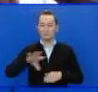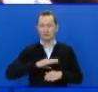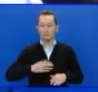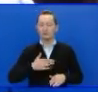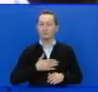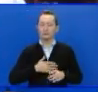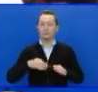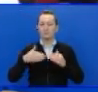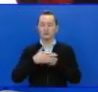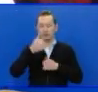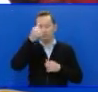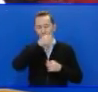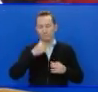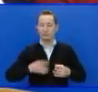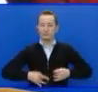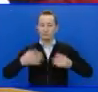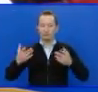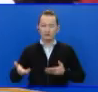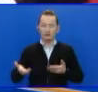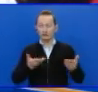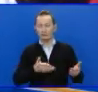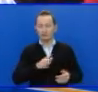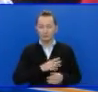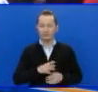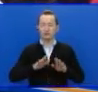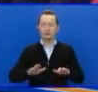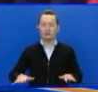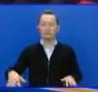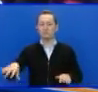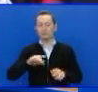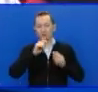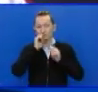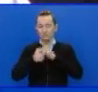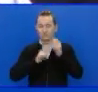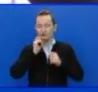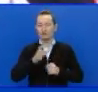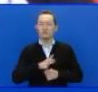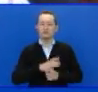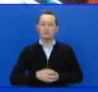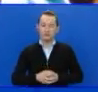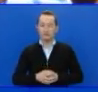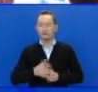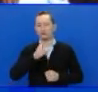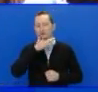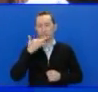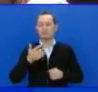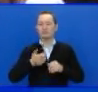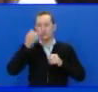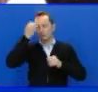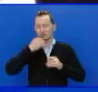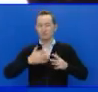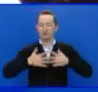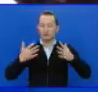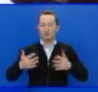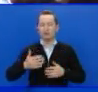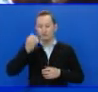бүлдіршіндерімізге жаңа жыл мерекесін ұйымдастырып жатыр. Балаларымызға жақсылап сыйлықтар таратып жатыр. Көптеген көп рахмет Ақсүмбе